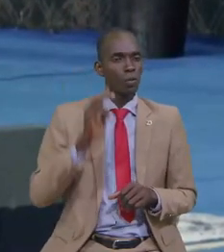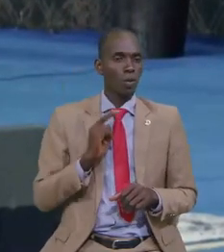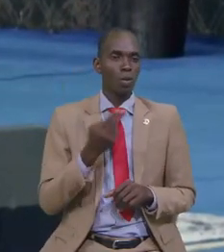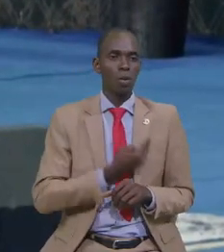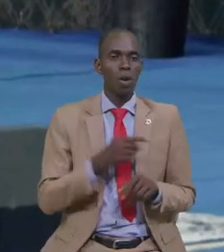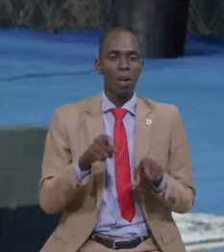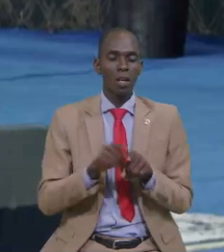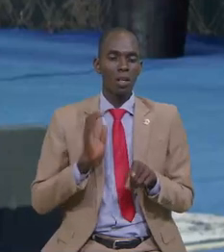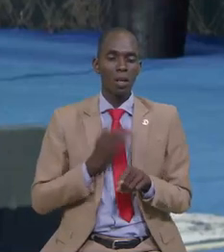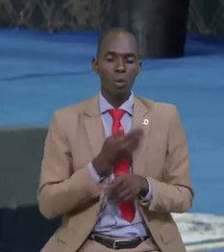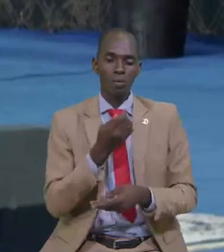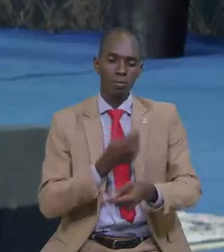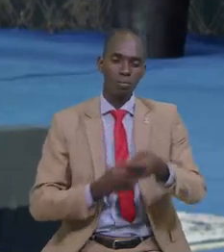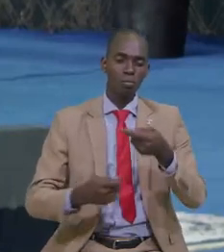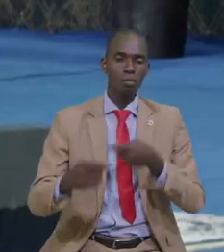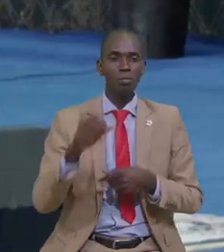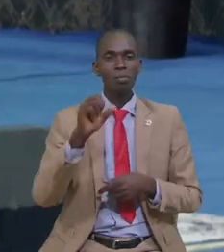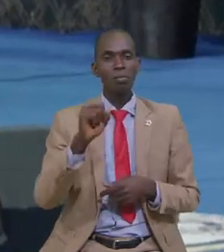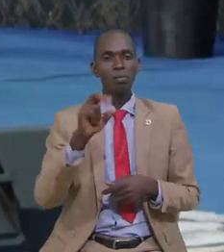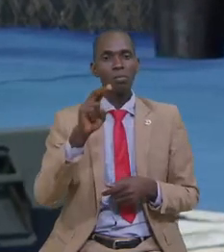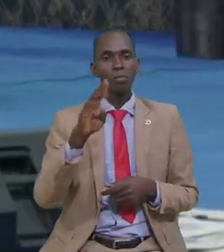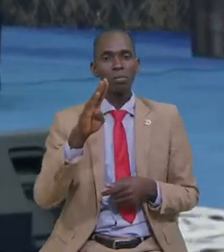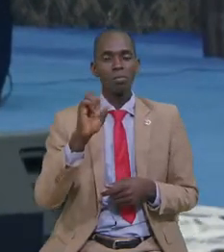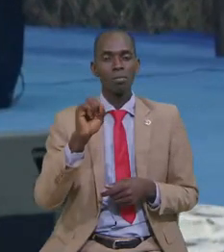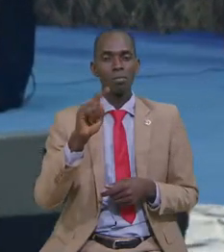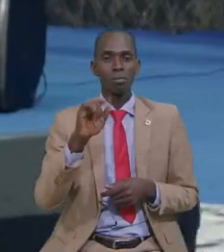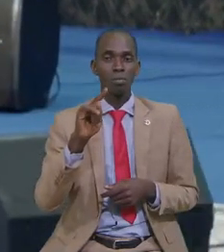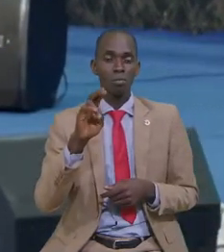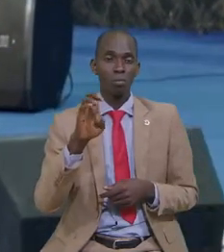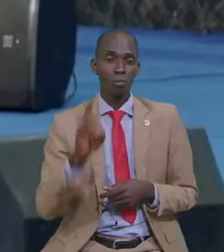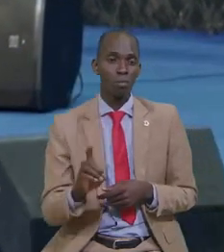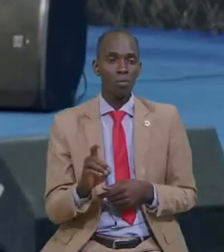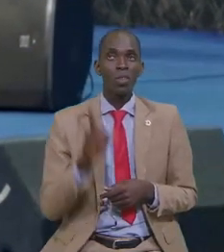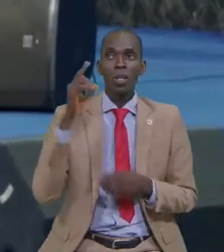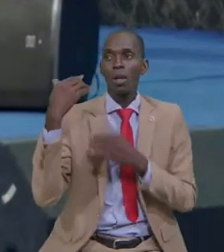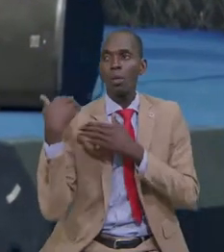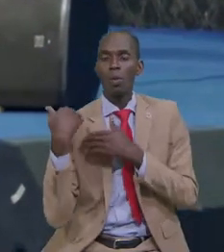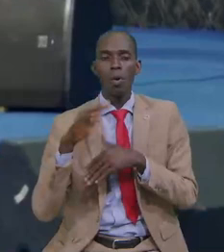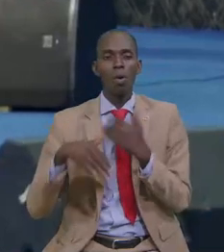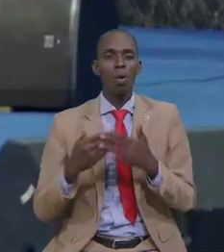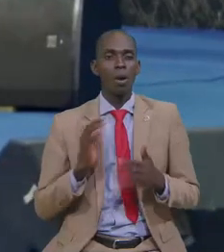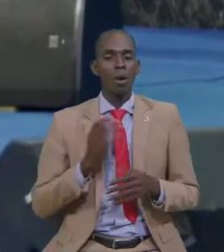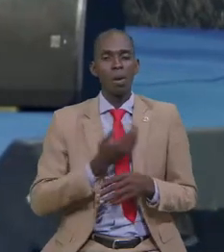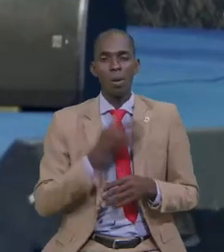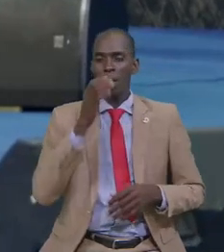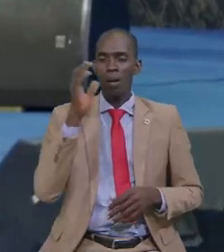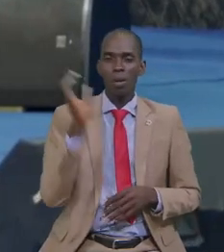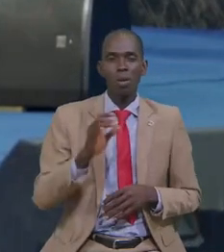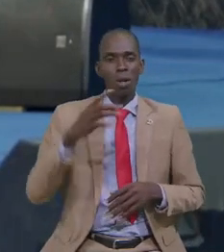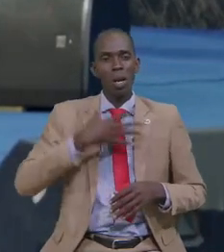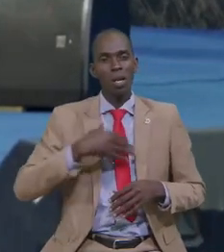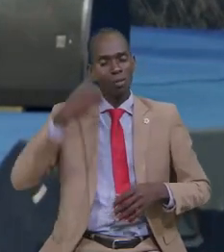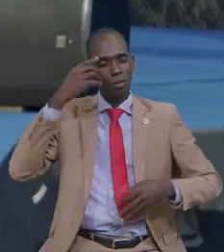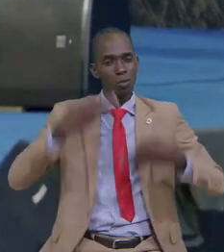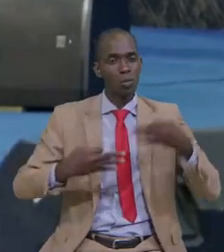De la loi étant devenue malédiction pour nous. Il est substitué, il a porté nos malédictions.